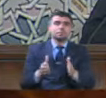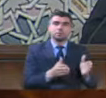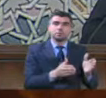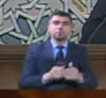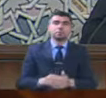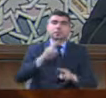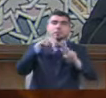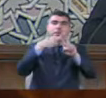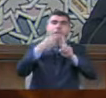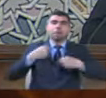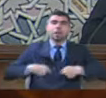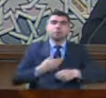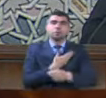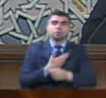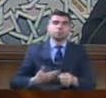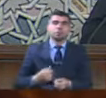سيد رئيس.